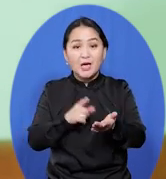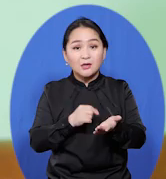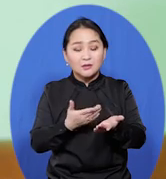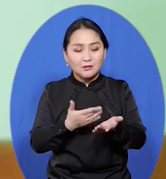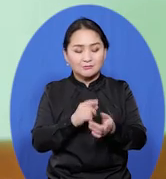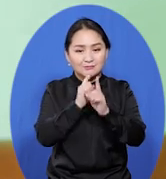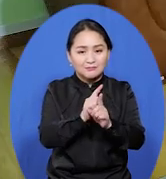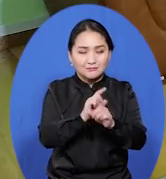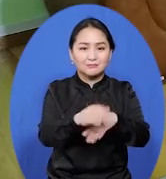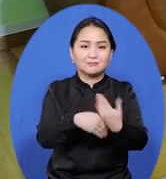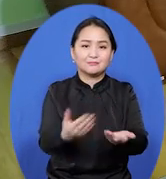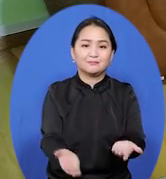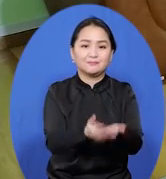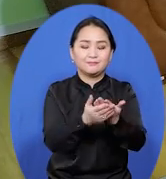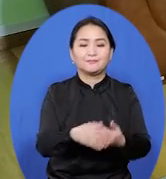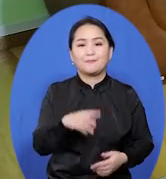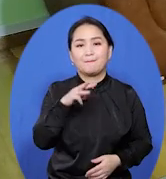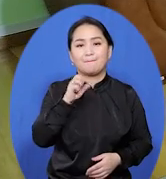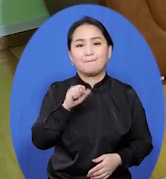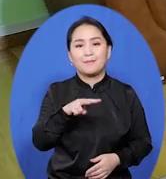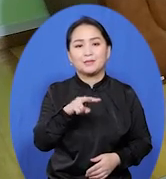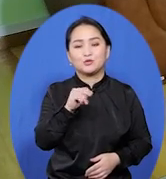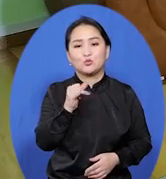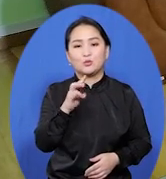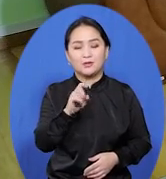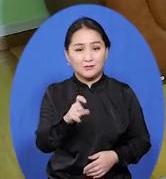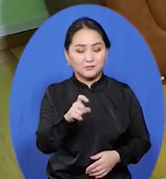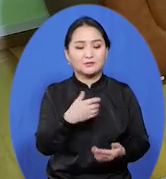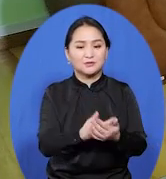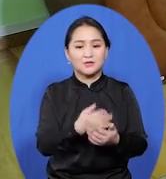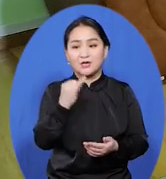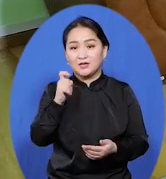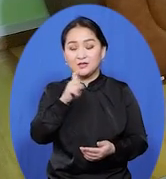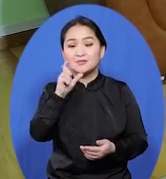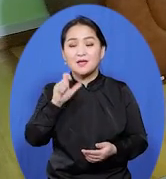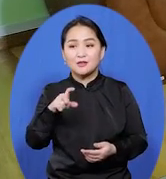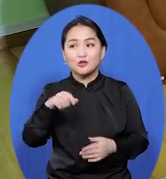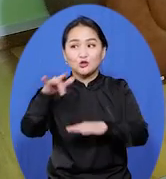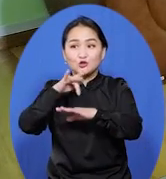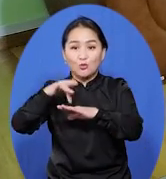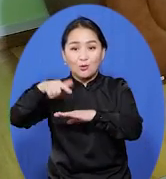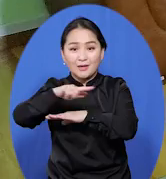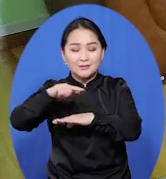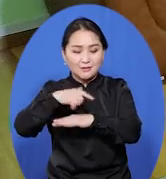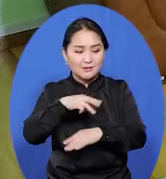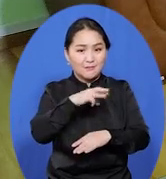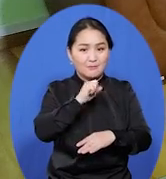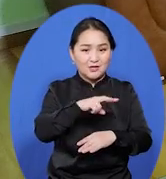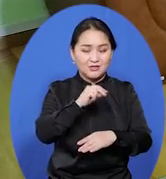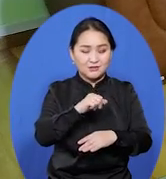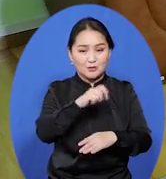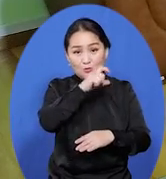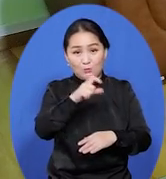тэр хөтөлбөрийг хэрэгжүүлж байгаа. Яг саяны миний хэлдэг малжуулах гэхэд одоо жишээ нь ихэнх зээл тусламжууд төв газараа явдаг учраас малчд. Тэгээ манай